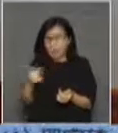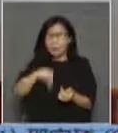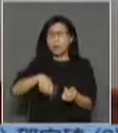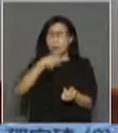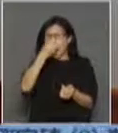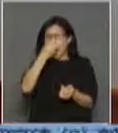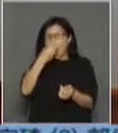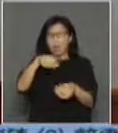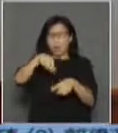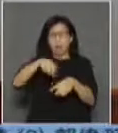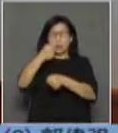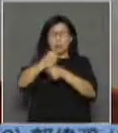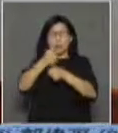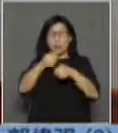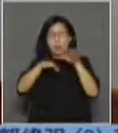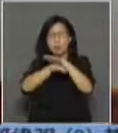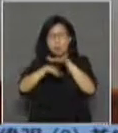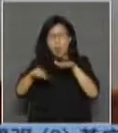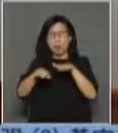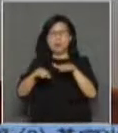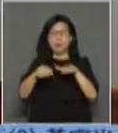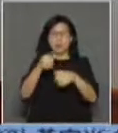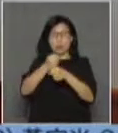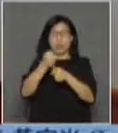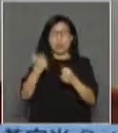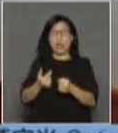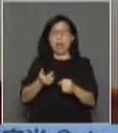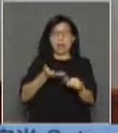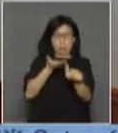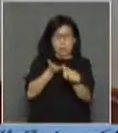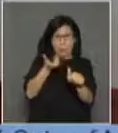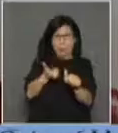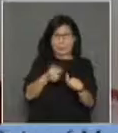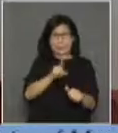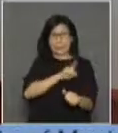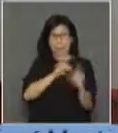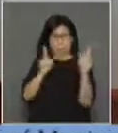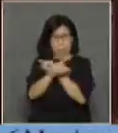業安全和工傷賠償。代理主席，我本人謹此陳辭。